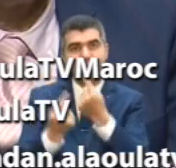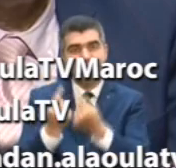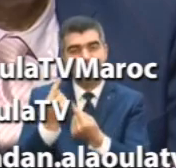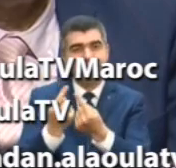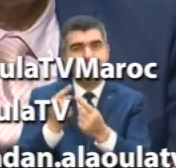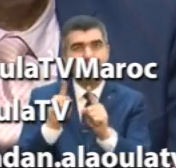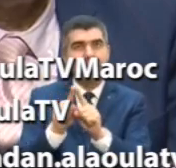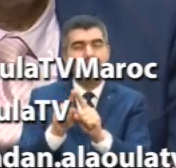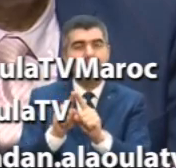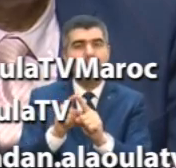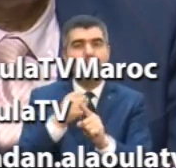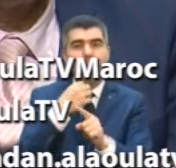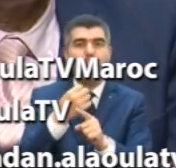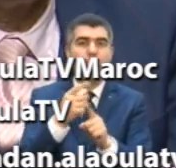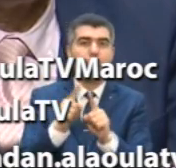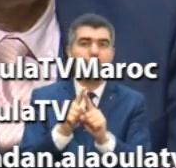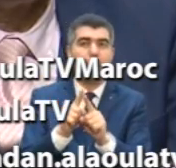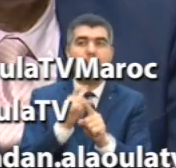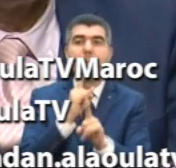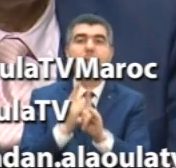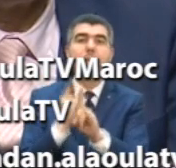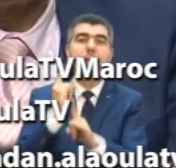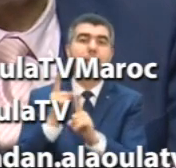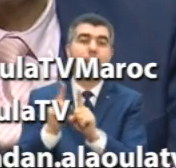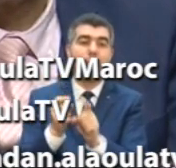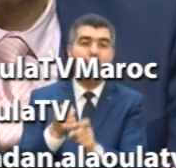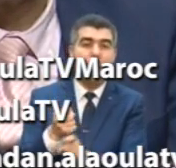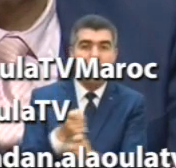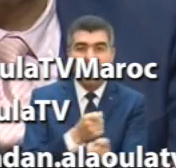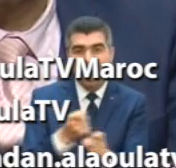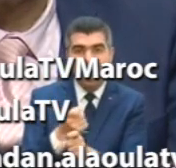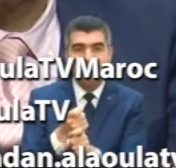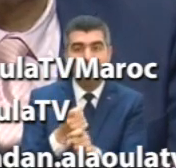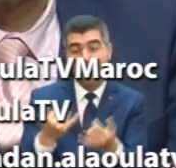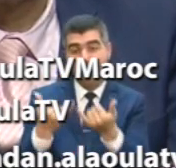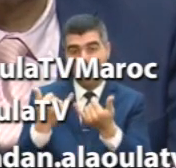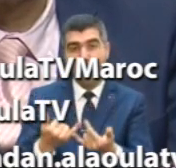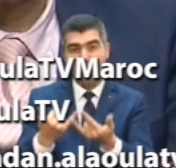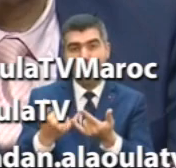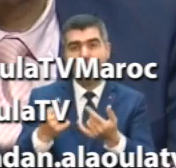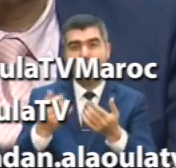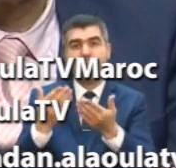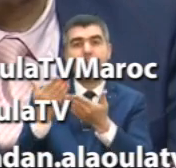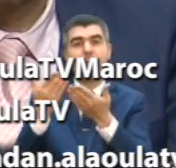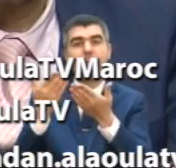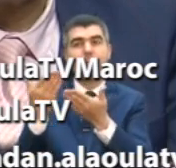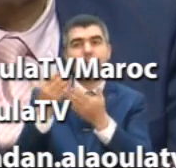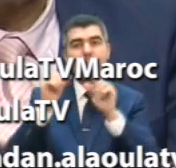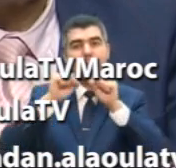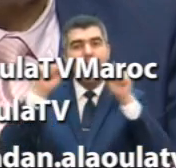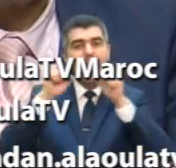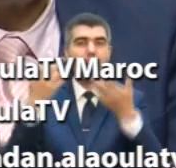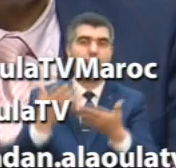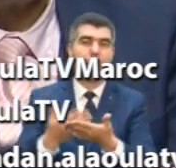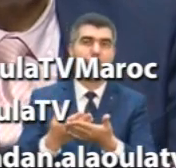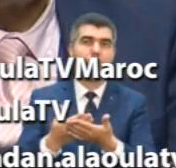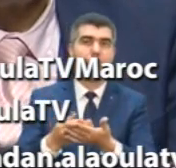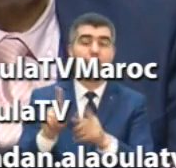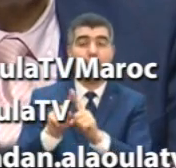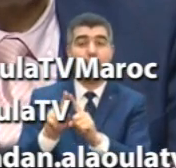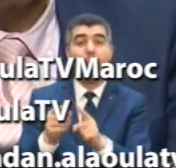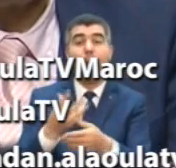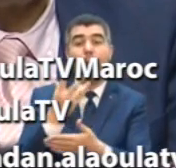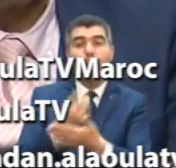التي قدمت ارواحها في سبيل الوطن وفي سبيل ما نحن عليه اليوم، ابناء هذه الفئه لا يزالون يعانون،